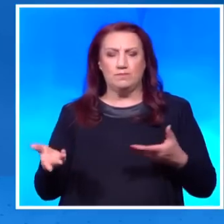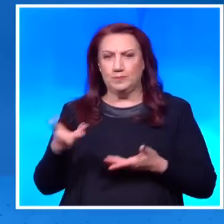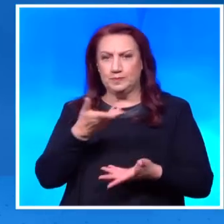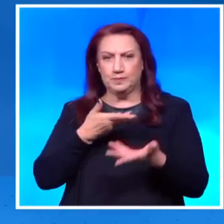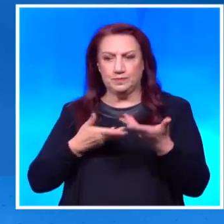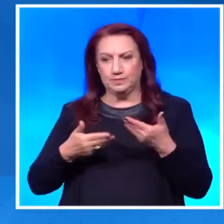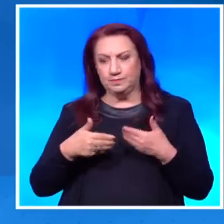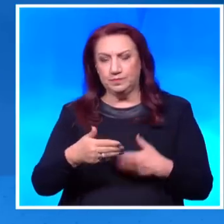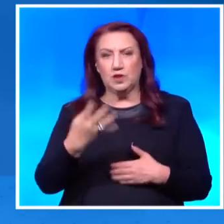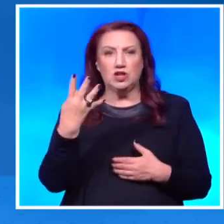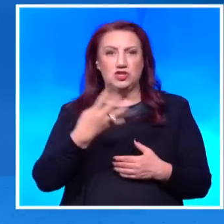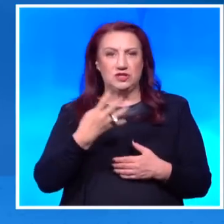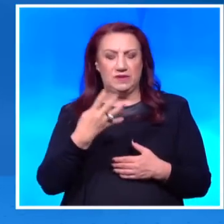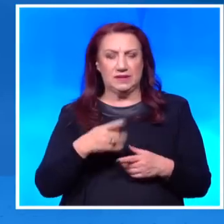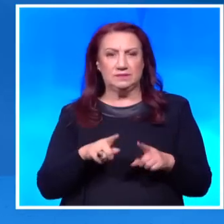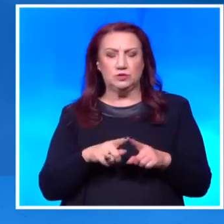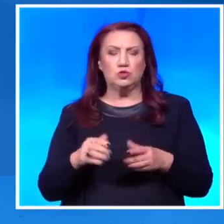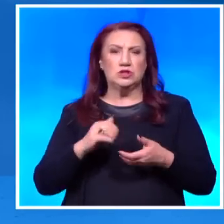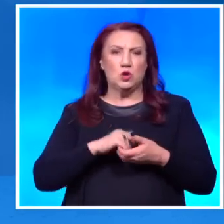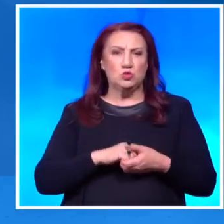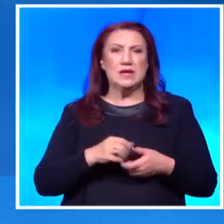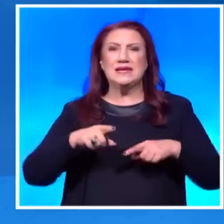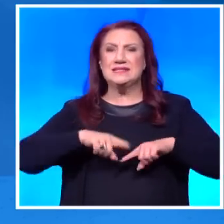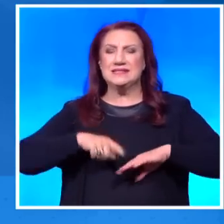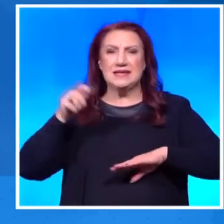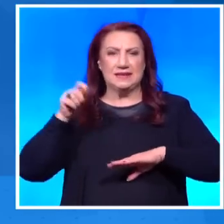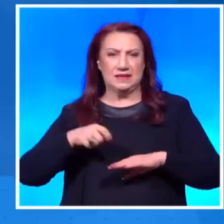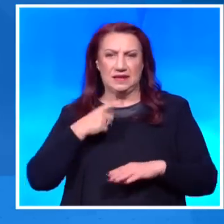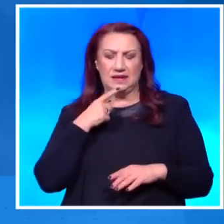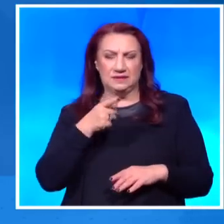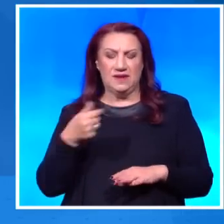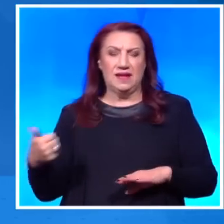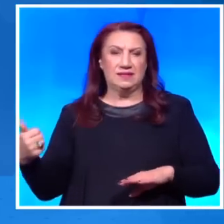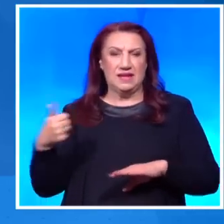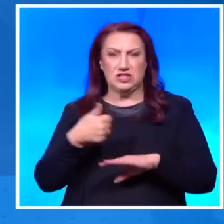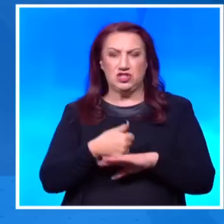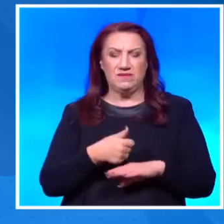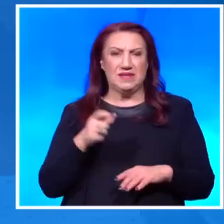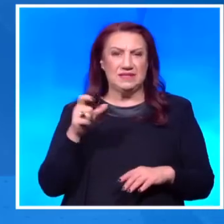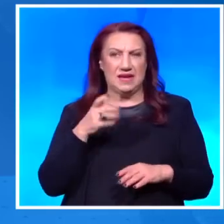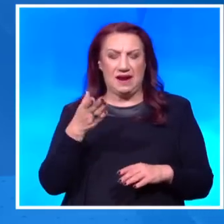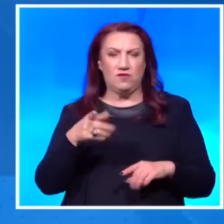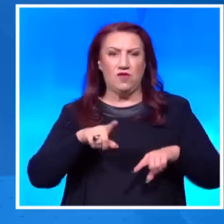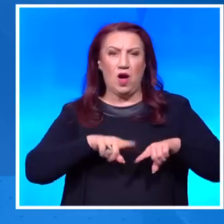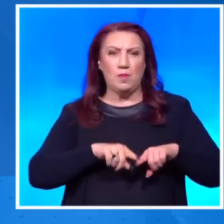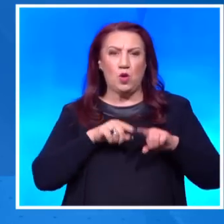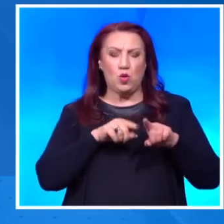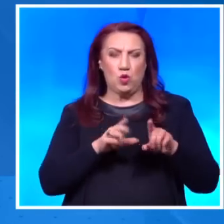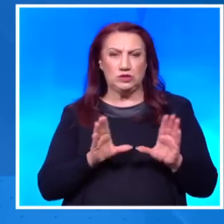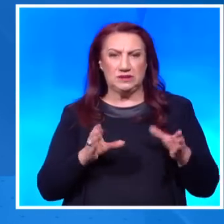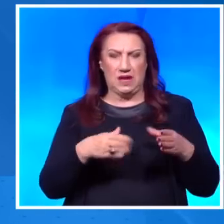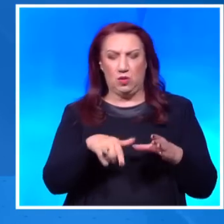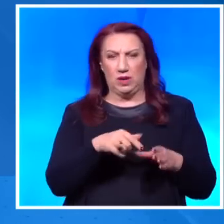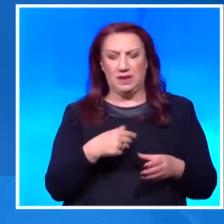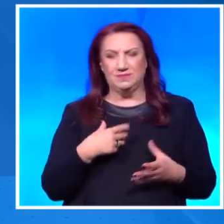от Съюза на съдиите. Те разпространиха позиция, в която заявяват, че с назначаването на Сарафов прокурорската колегия, цитирам, взе поредното